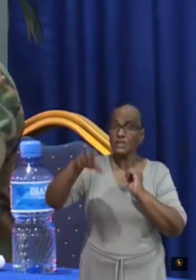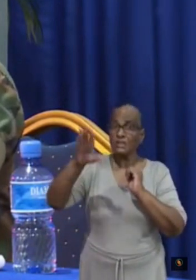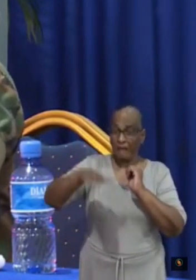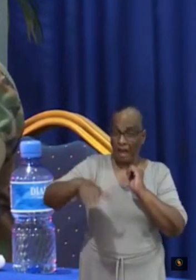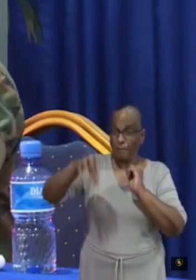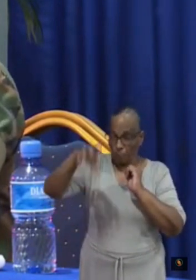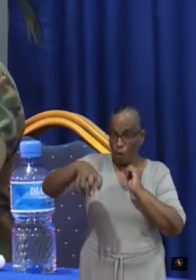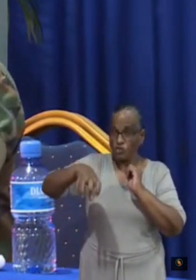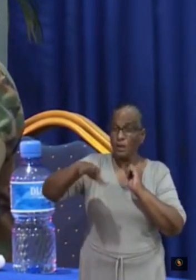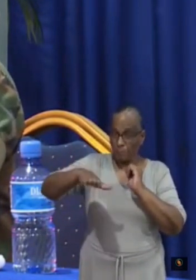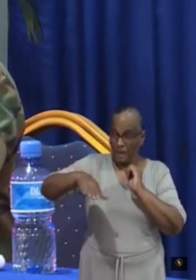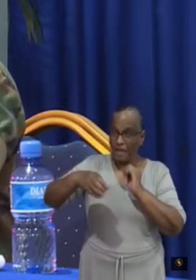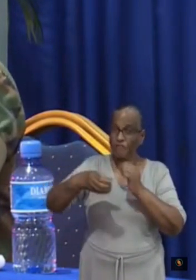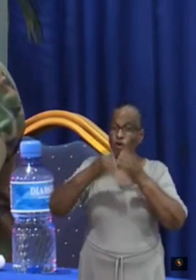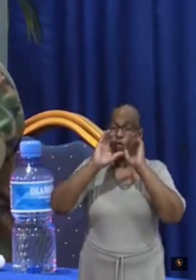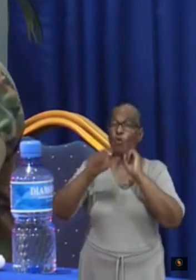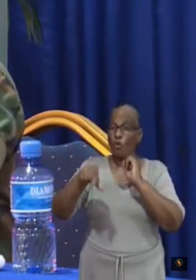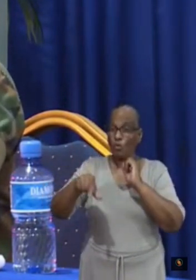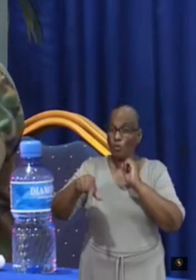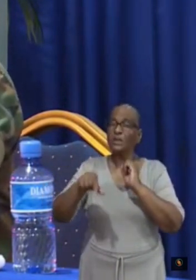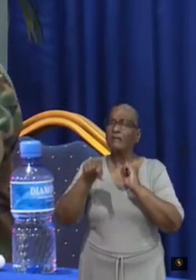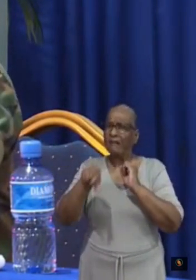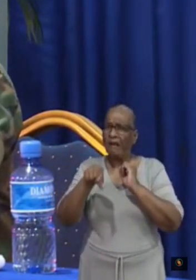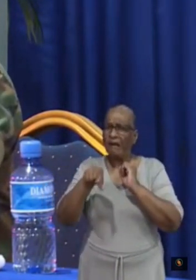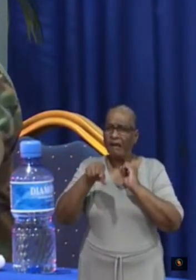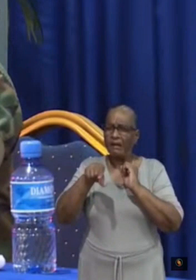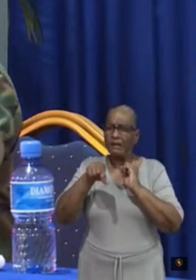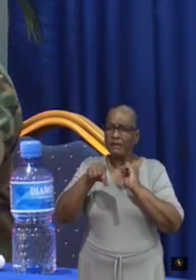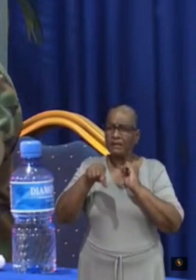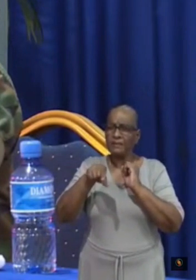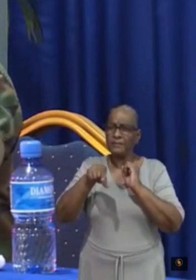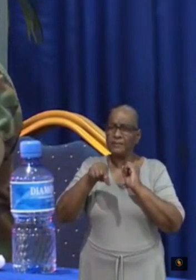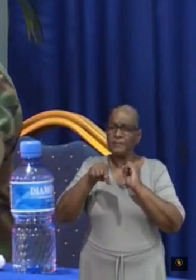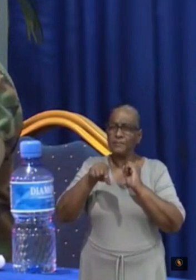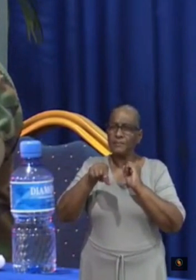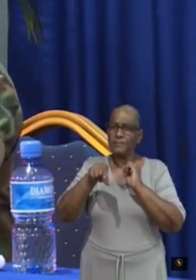post, dat blijft. Het is er ook nog, ook daar worden er